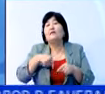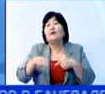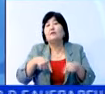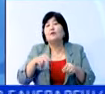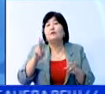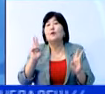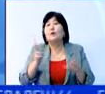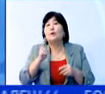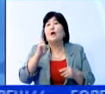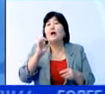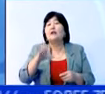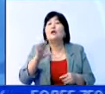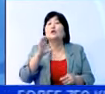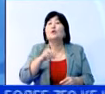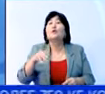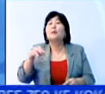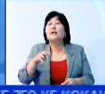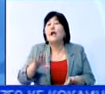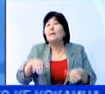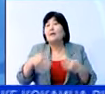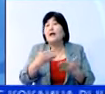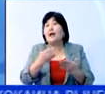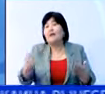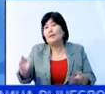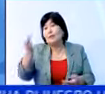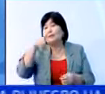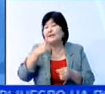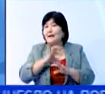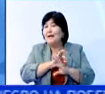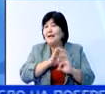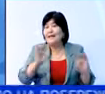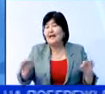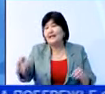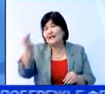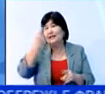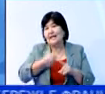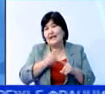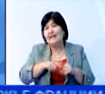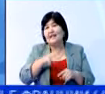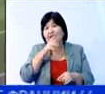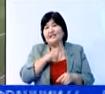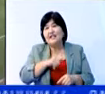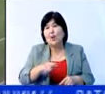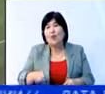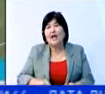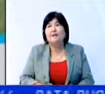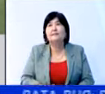клуба «Кайсар» Стойчо Младенов. Предлагаем вам вспомнить самые яркие страницы этого сезона.